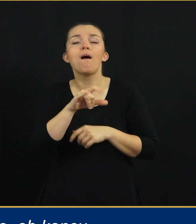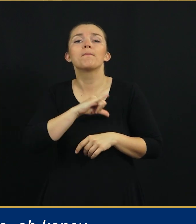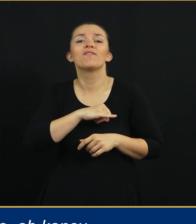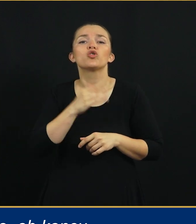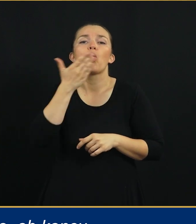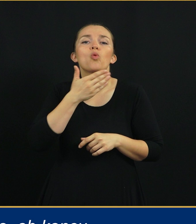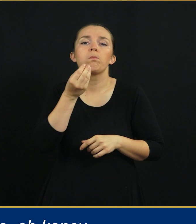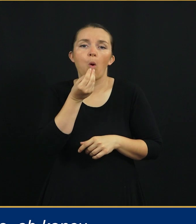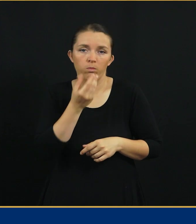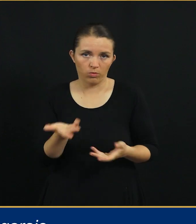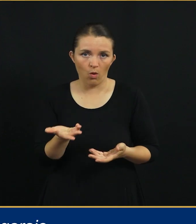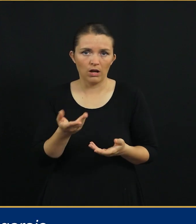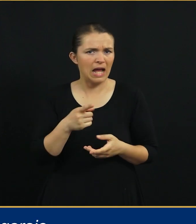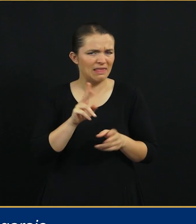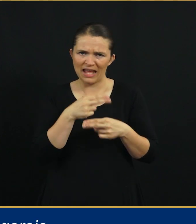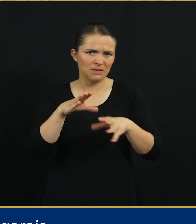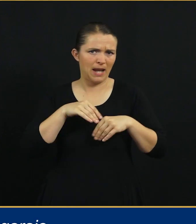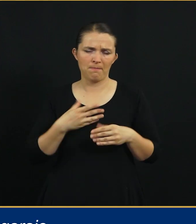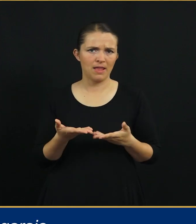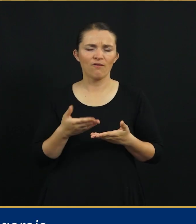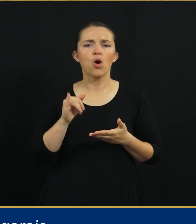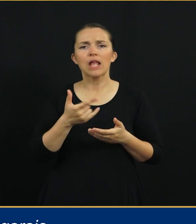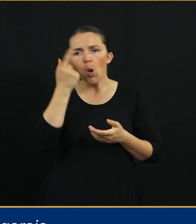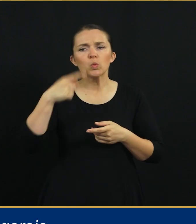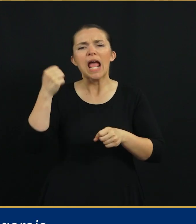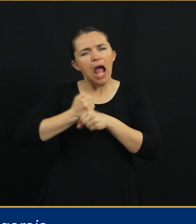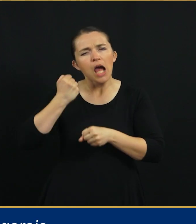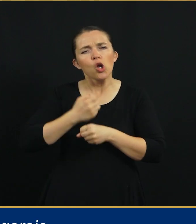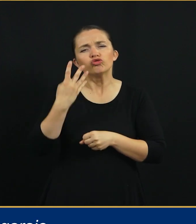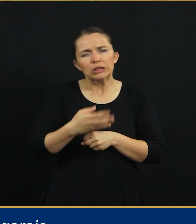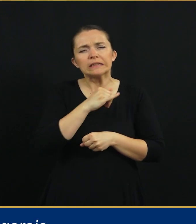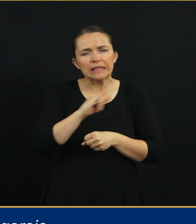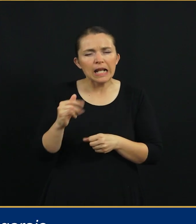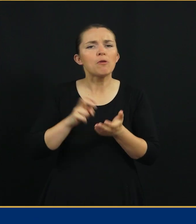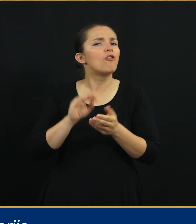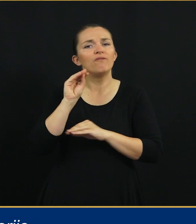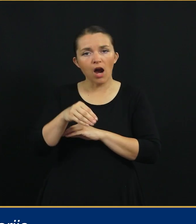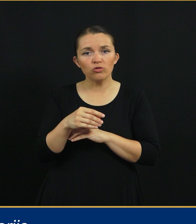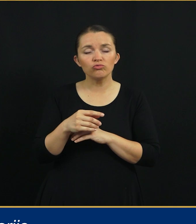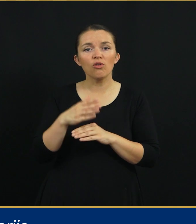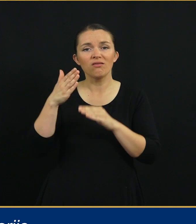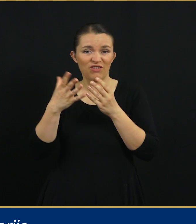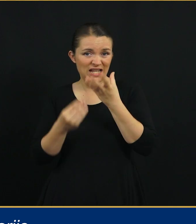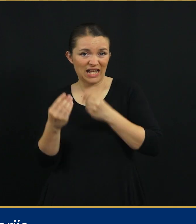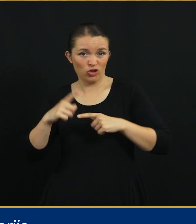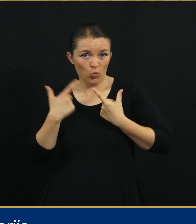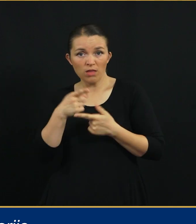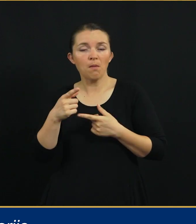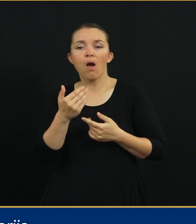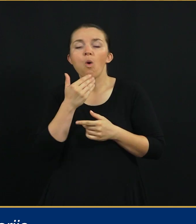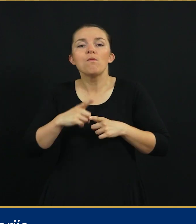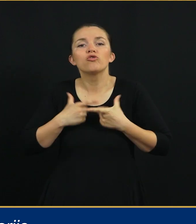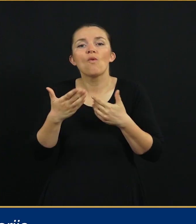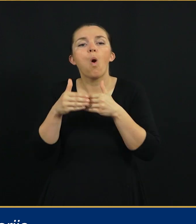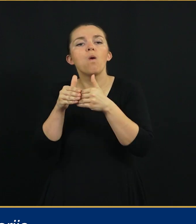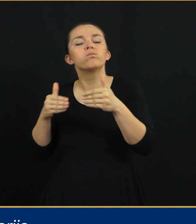privoščijo topel obrok. Nesprejemljivo je, da ljudje garajo 4 desetletja in več, v jeseni življenja pa životarijo ob